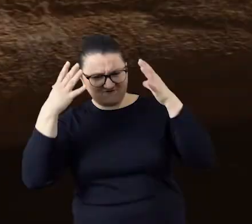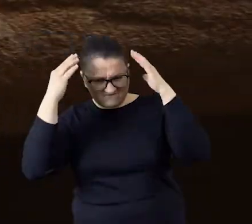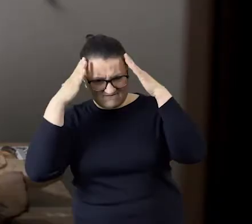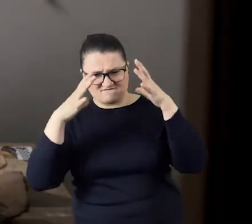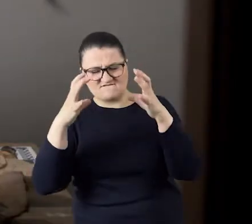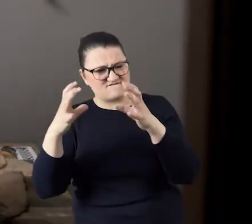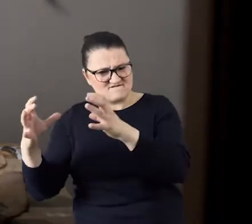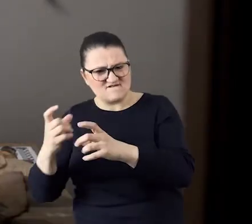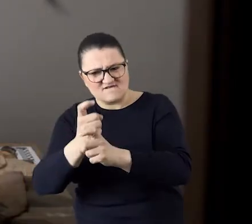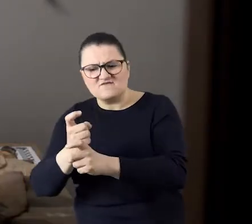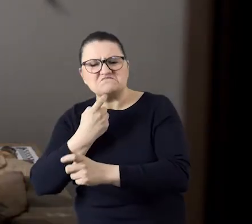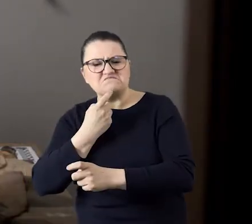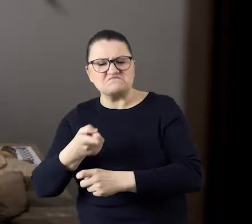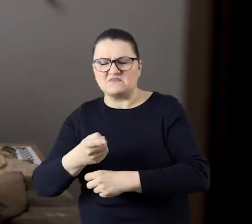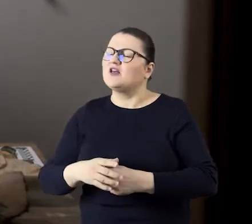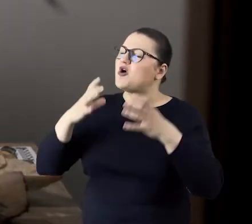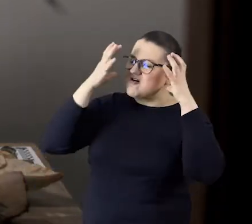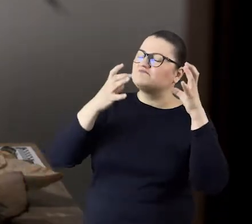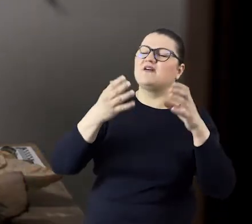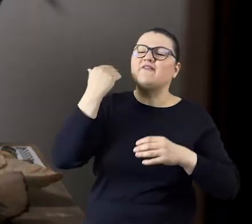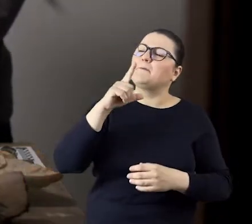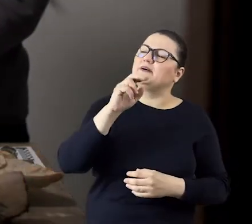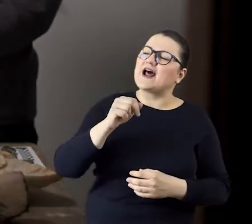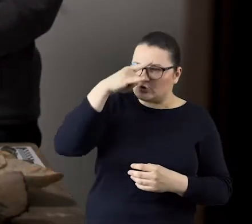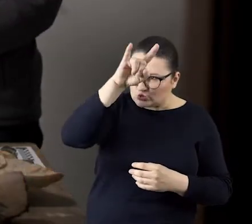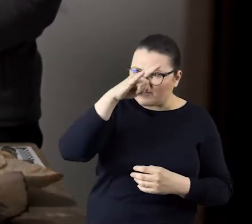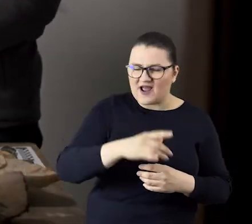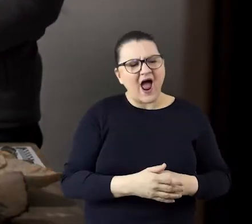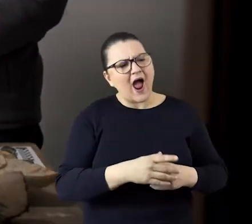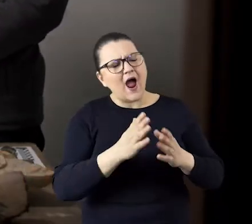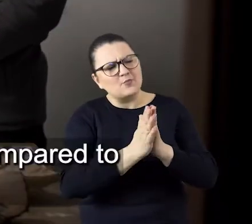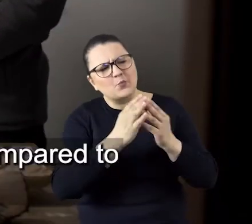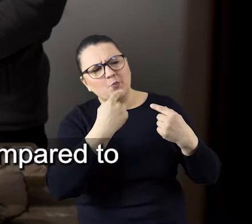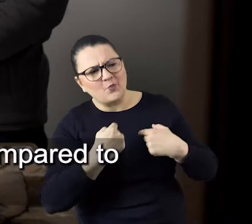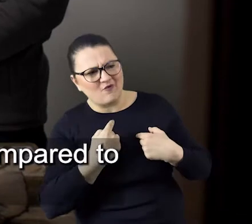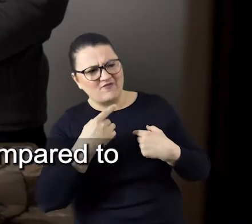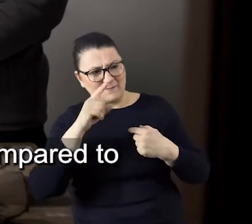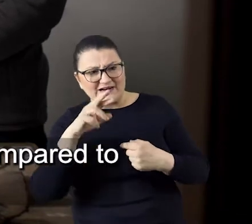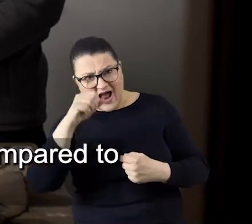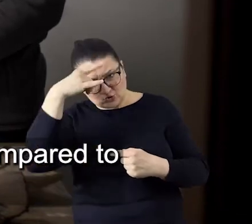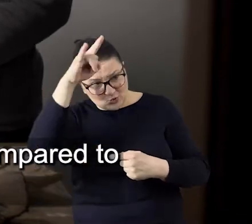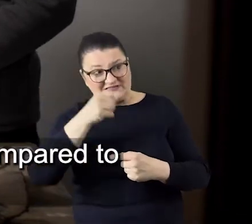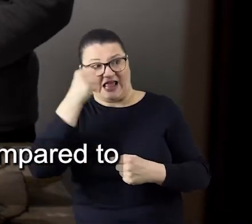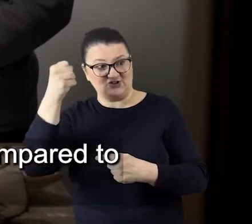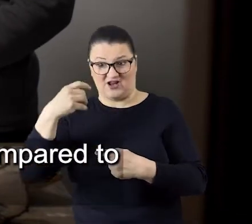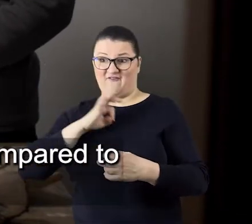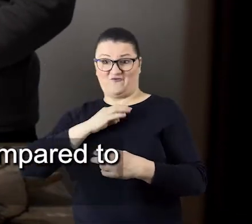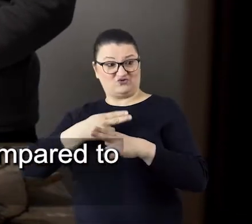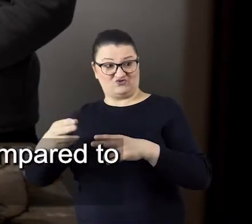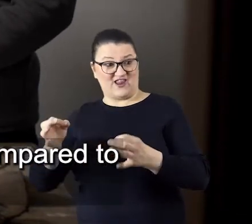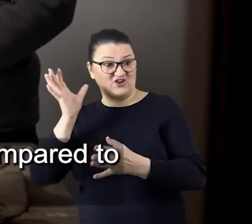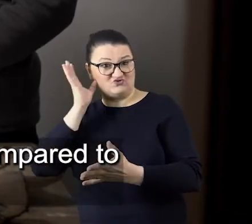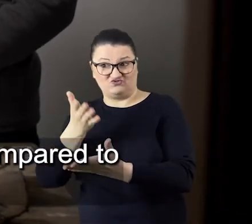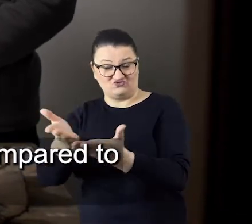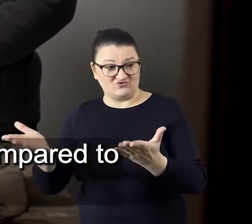A te największe czaszki? A te czaszki są to czaszki prażubrów. A proszę mi powiedzieć, o ile taki prażubr jest starszy